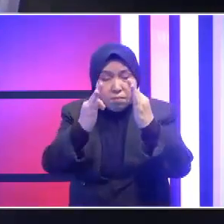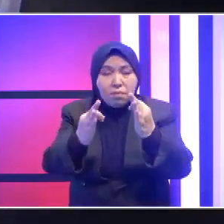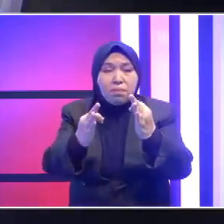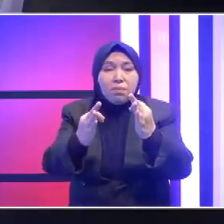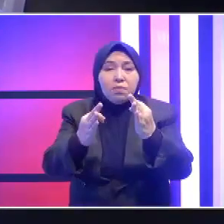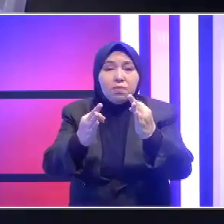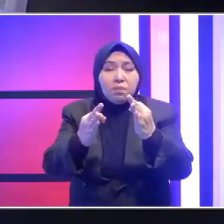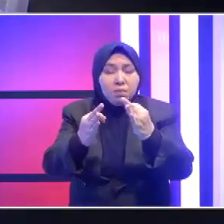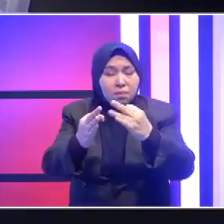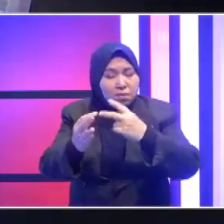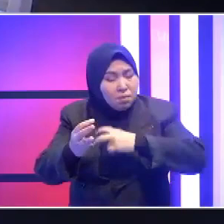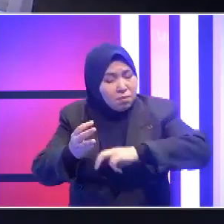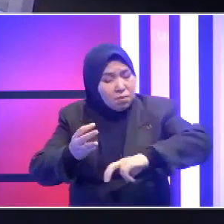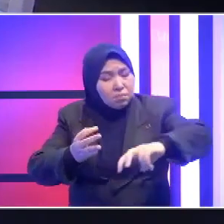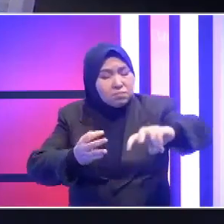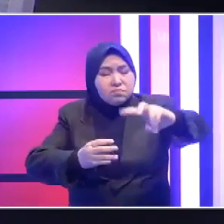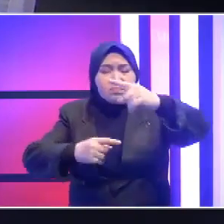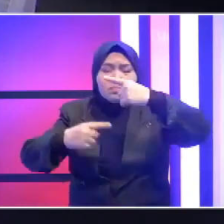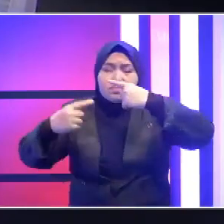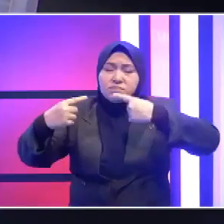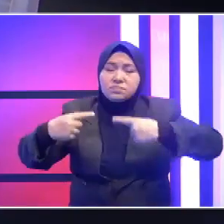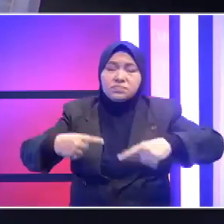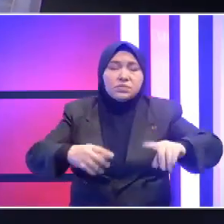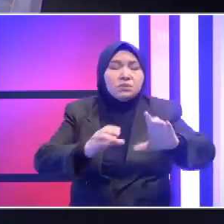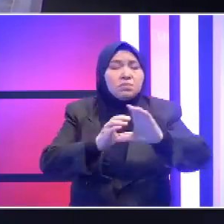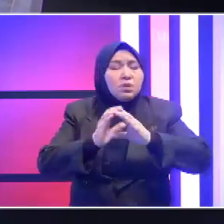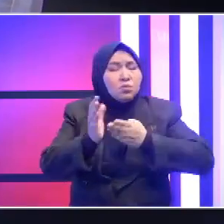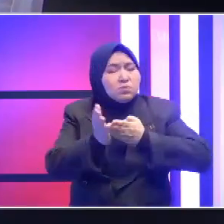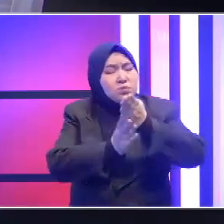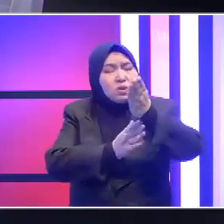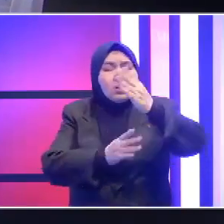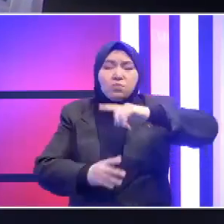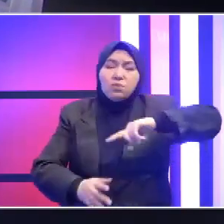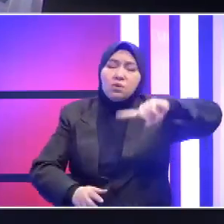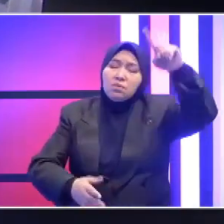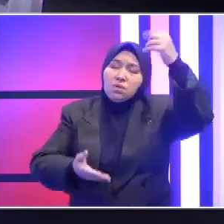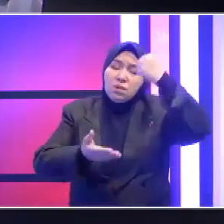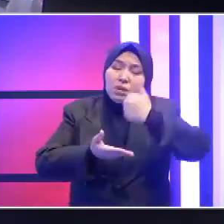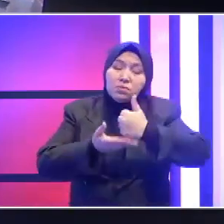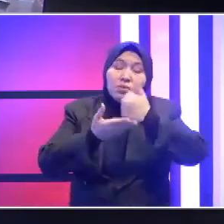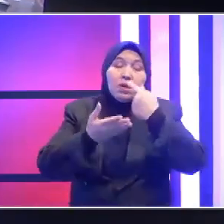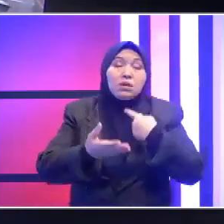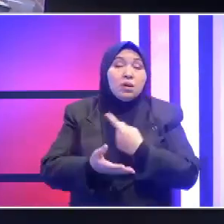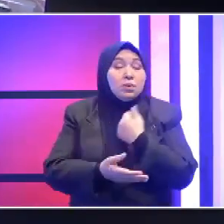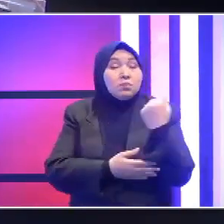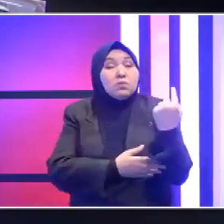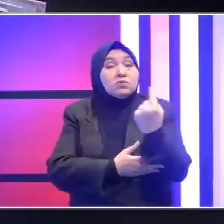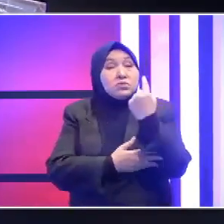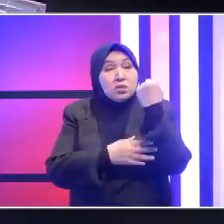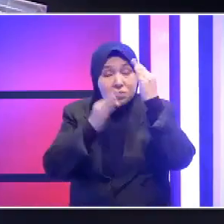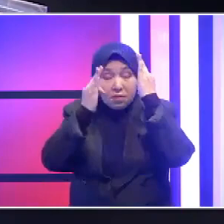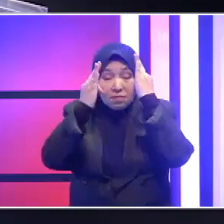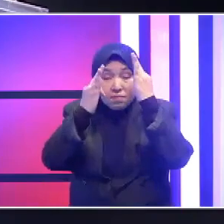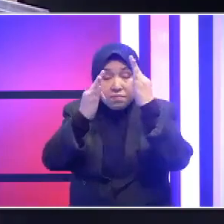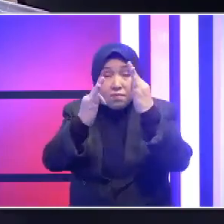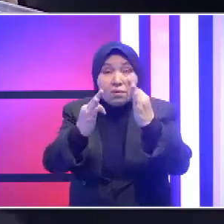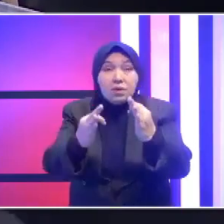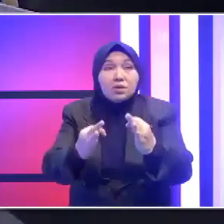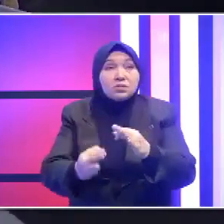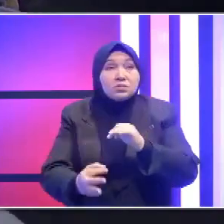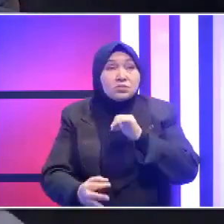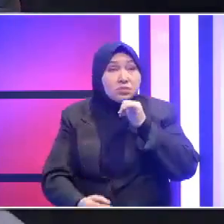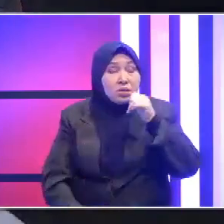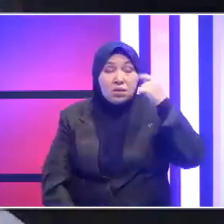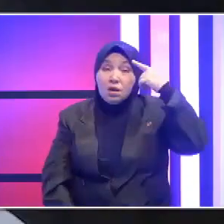kepada perjalanan perjuangan menuju kepadamu ya Allah bantulah kepada kami untuk senantiasa kami fokus kami tidak